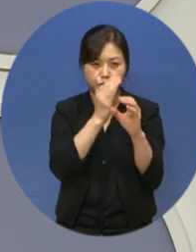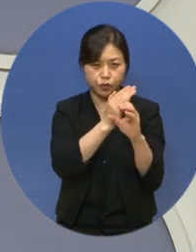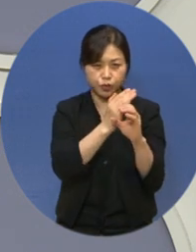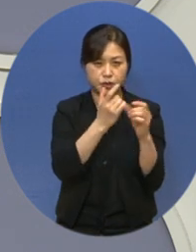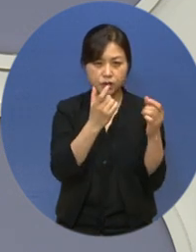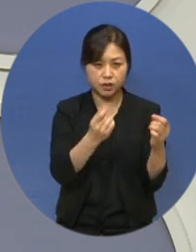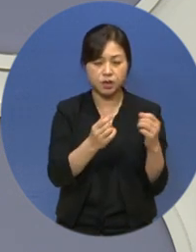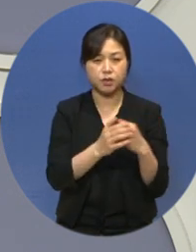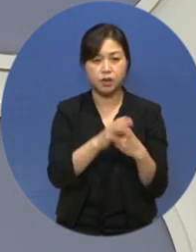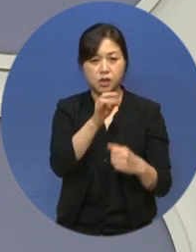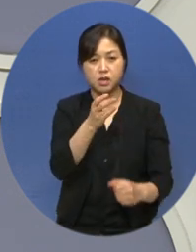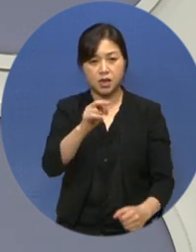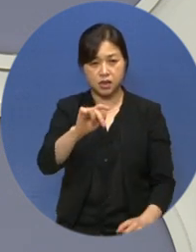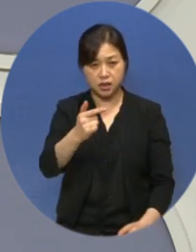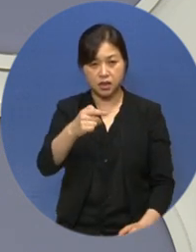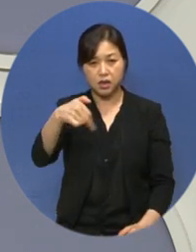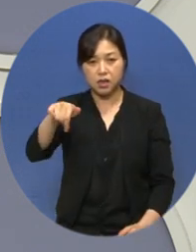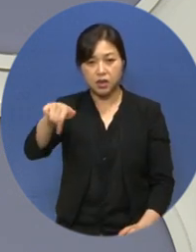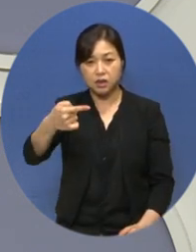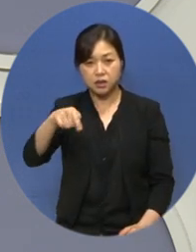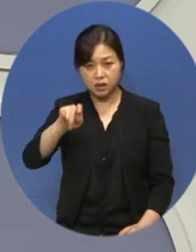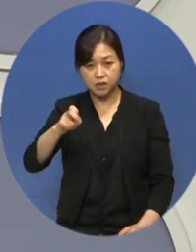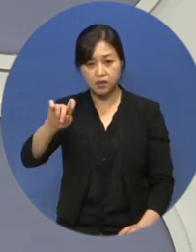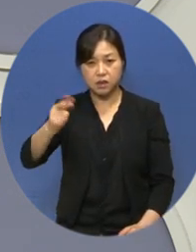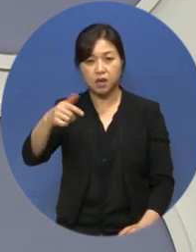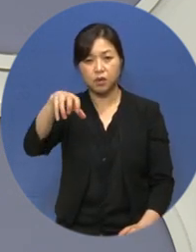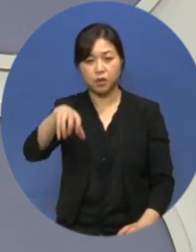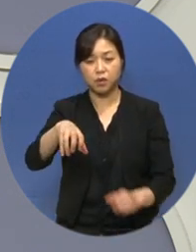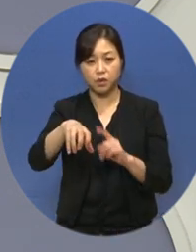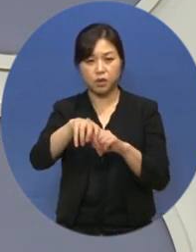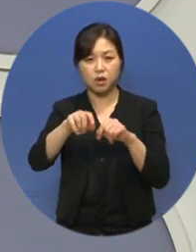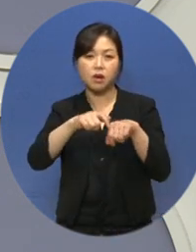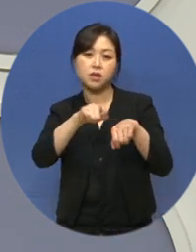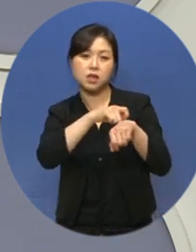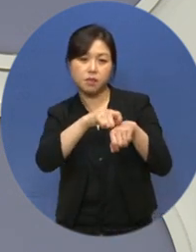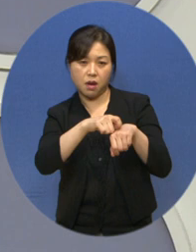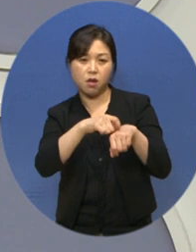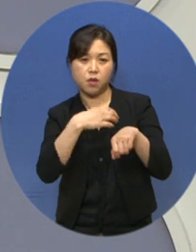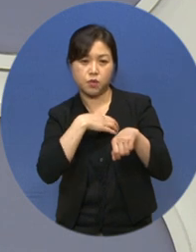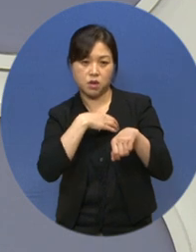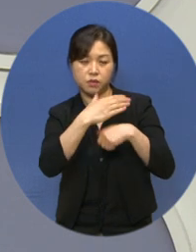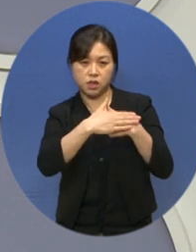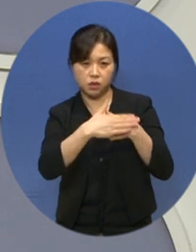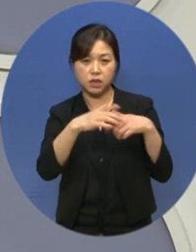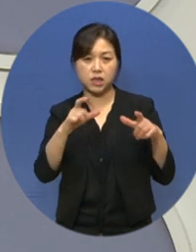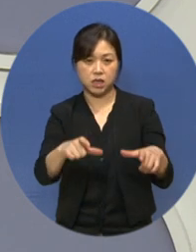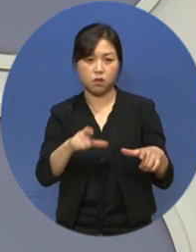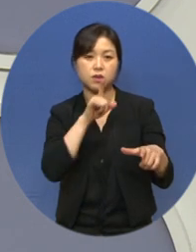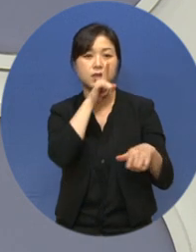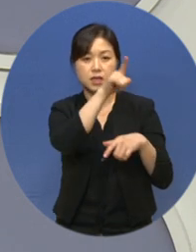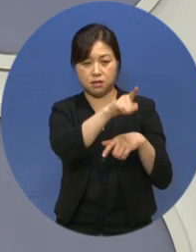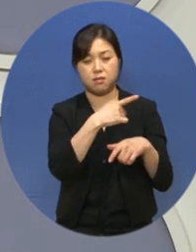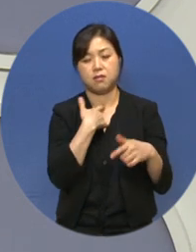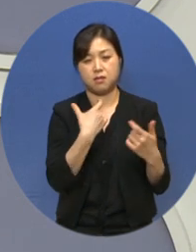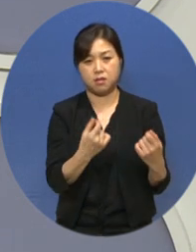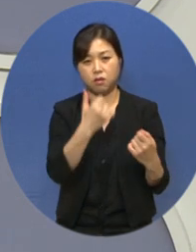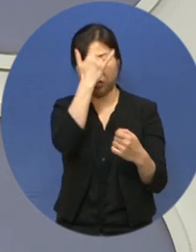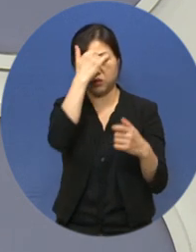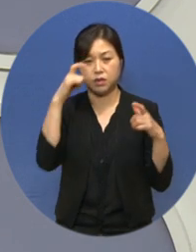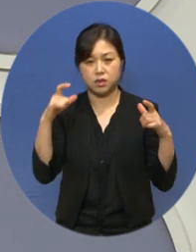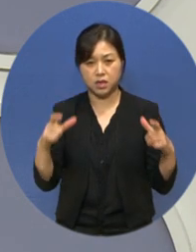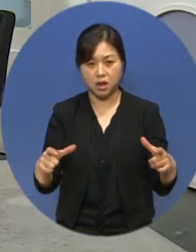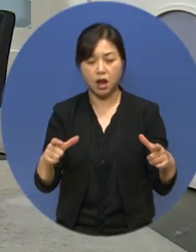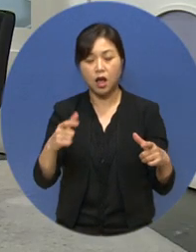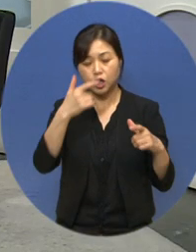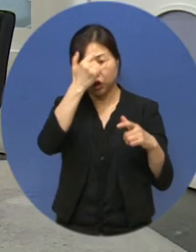성과금 산도에 특별재난지역 의식을 신청한 상태일 정도로 대충 장수 협회가 굉장히 크다는 점을 말씀드립니다 아